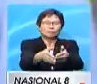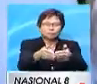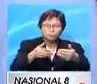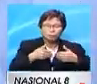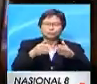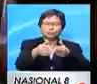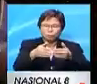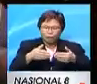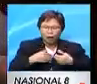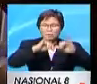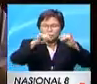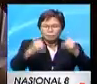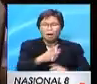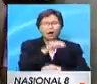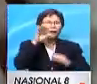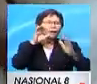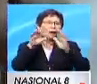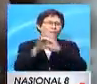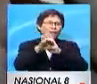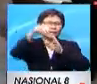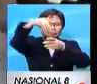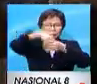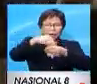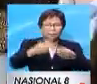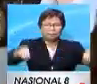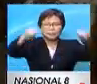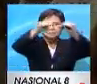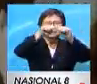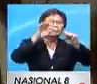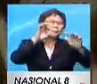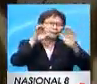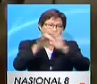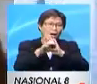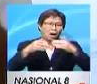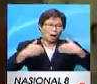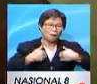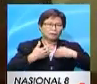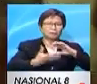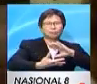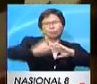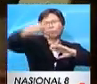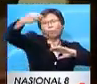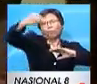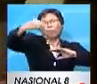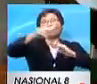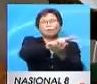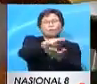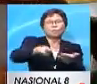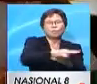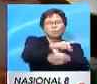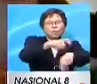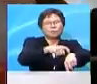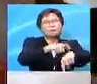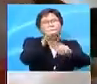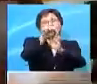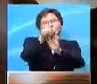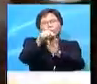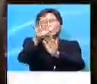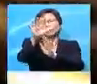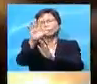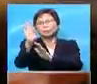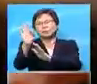dengan jemaah dan gambar struktur dalaman Masjid itu terut dimuat naik ialah klip video berdurasi seminit